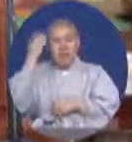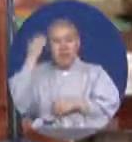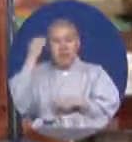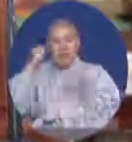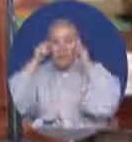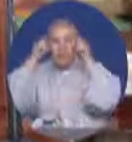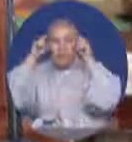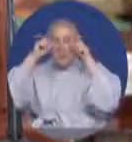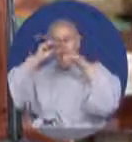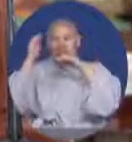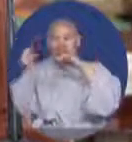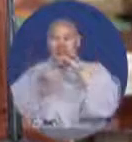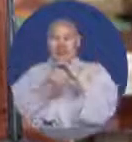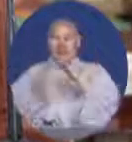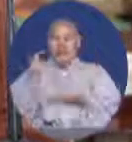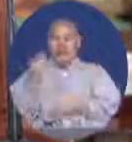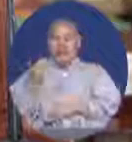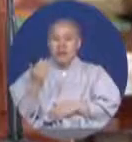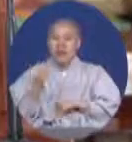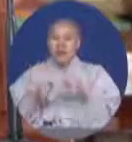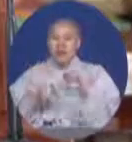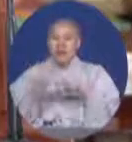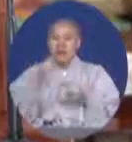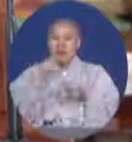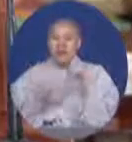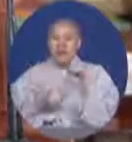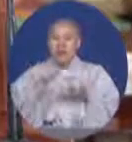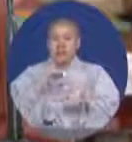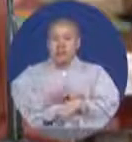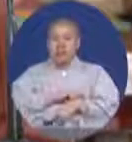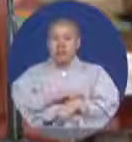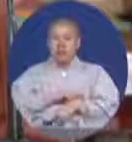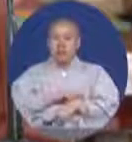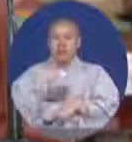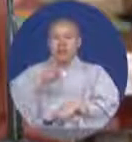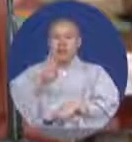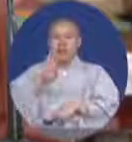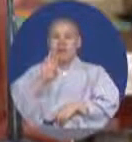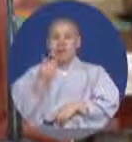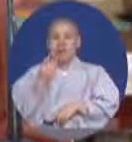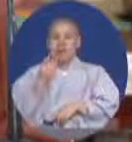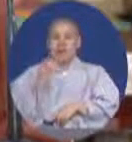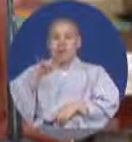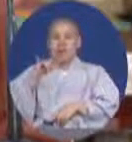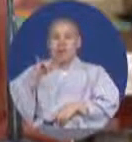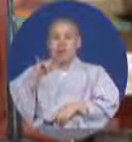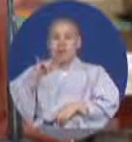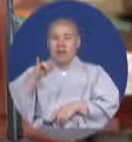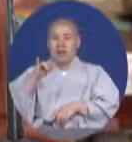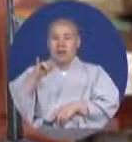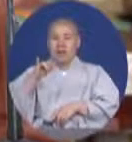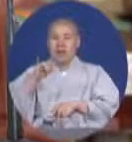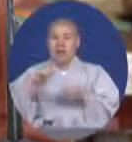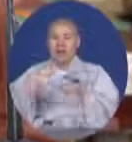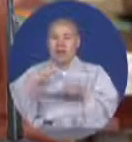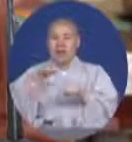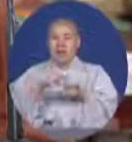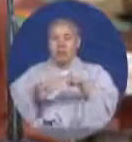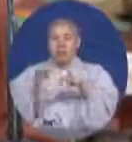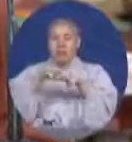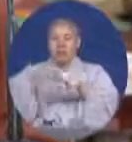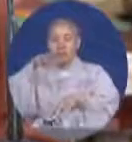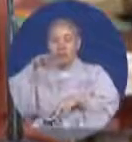거예요. 그래서 나무가 보리수나무인데 그건 지혜를 깨달음을 이뤘다 이건데요. 그 앉아있는